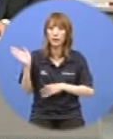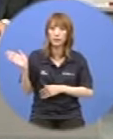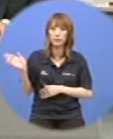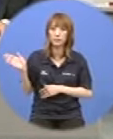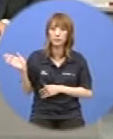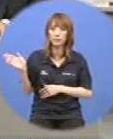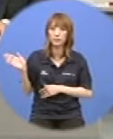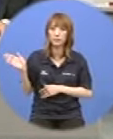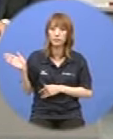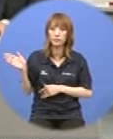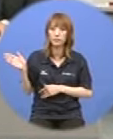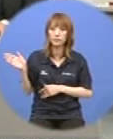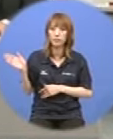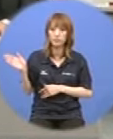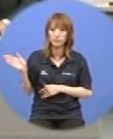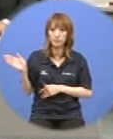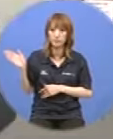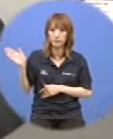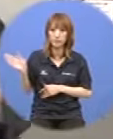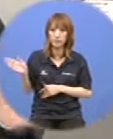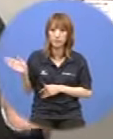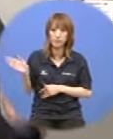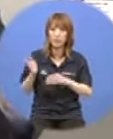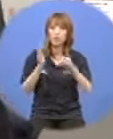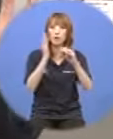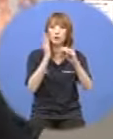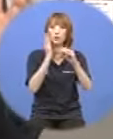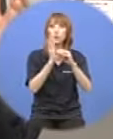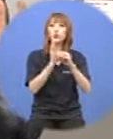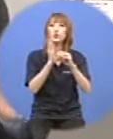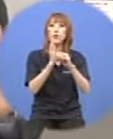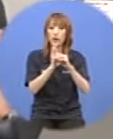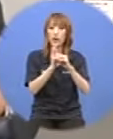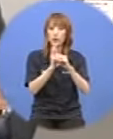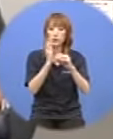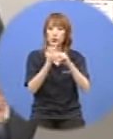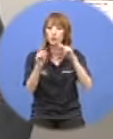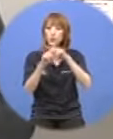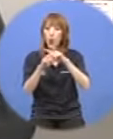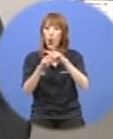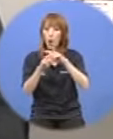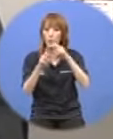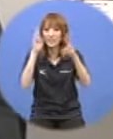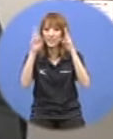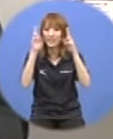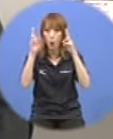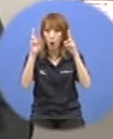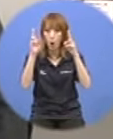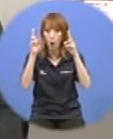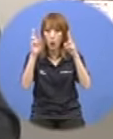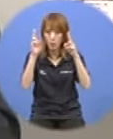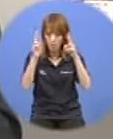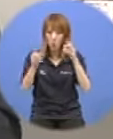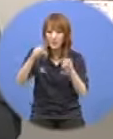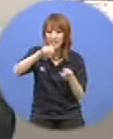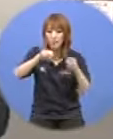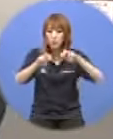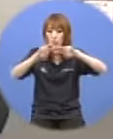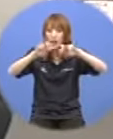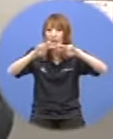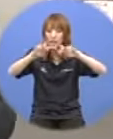術開発っていう名前をつけてるんですけど、はい、中堅、中小企業なんかも技術開発で、こ